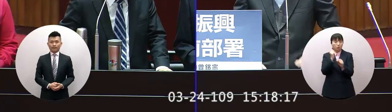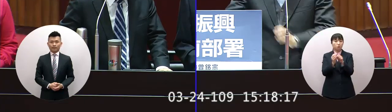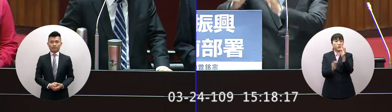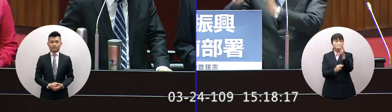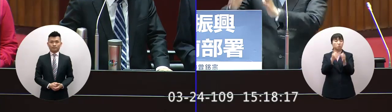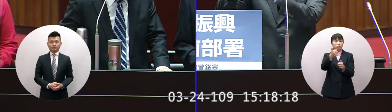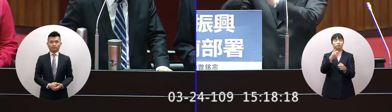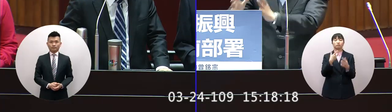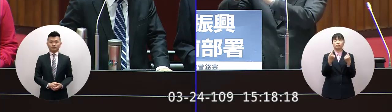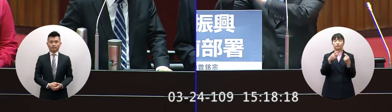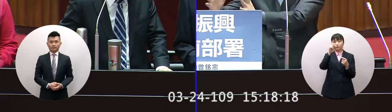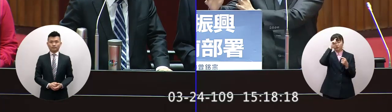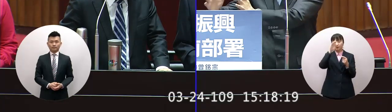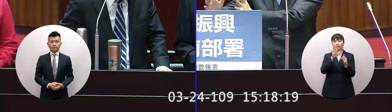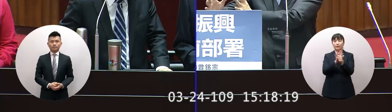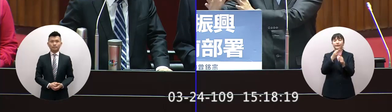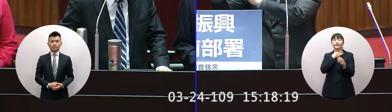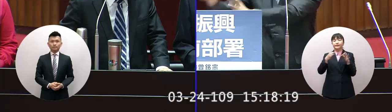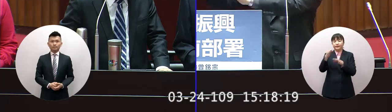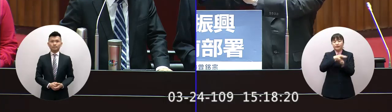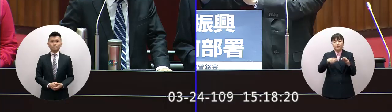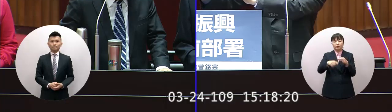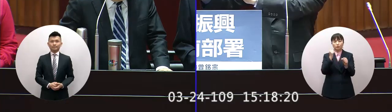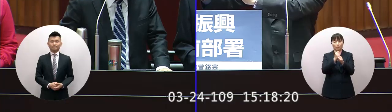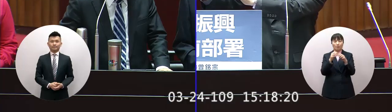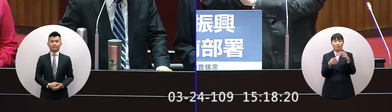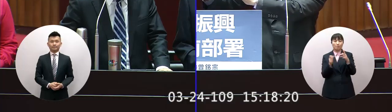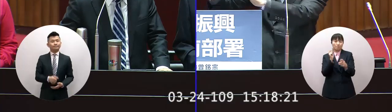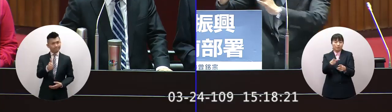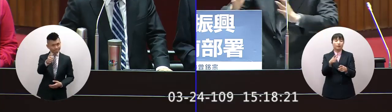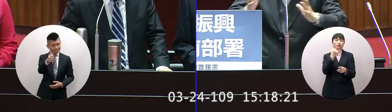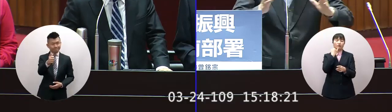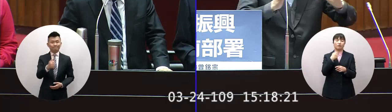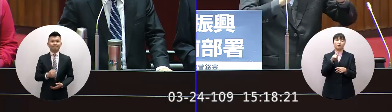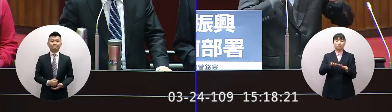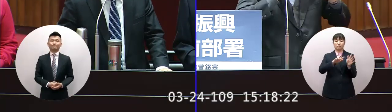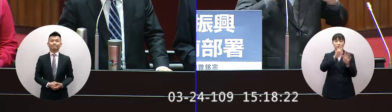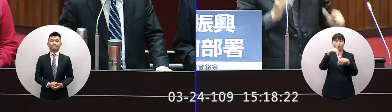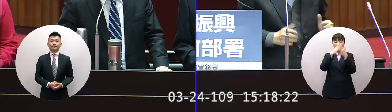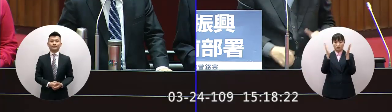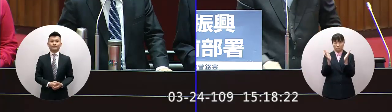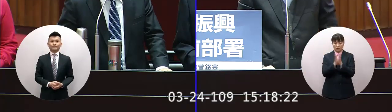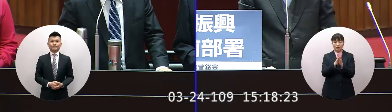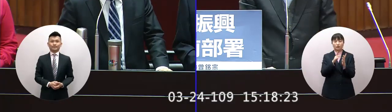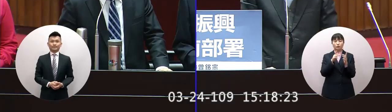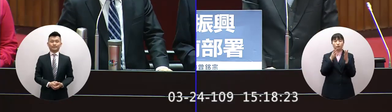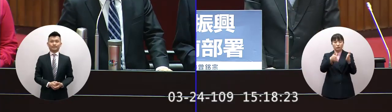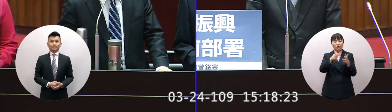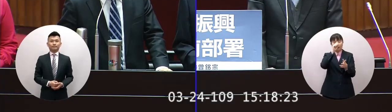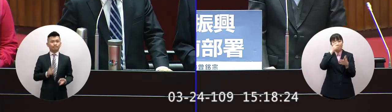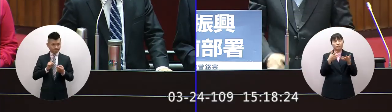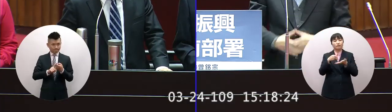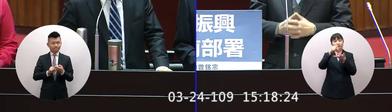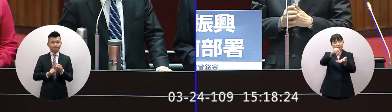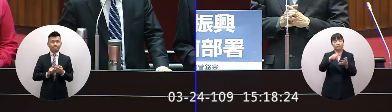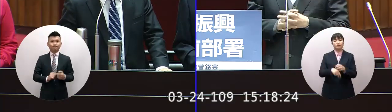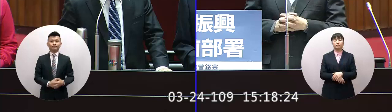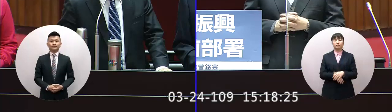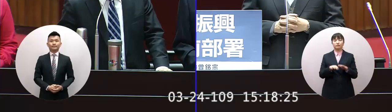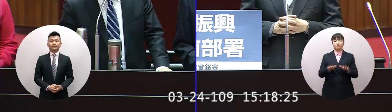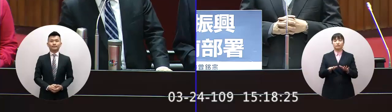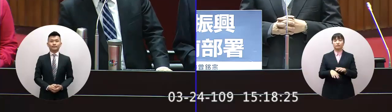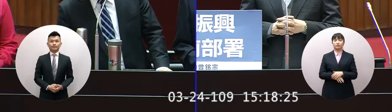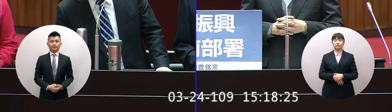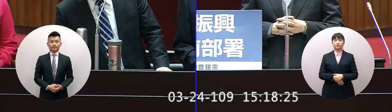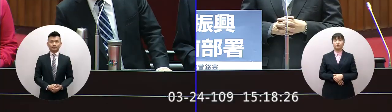好。我也希望纾困振兴的时候，你做得更好。 谢谢，谢谢。 所以今天完全是出于善意。 对。 所以我现